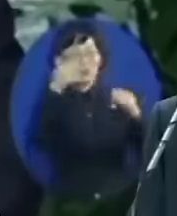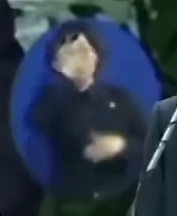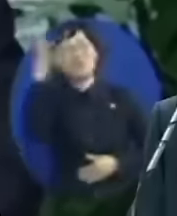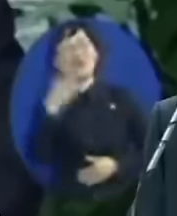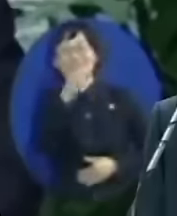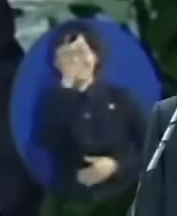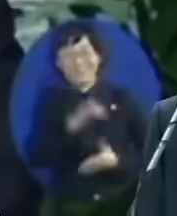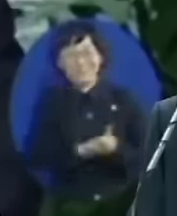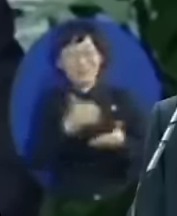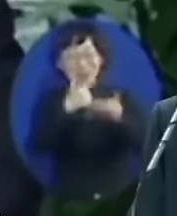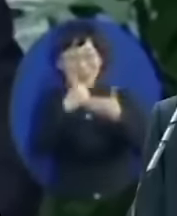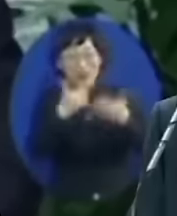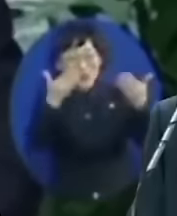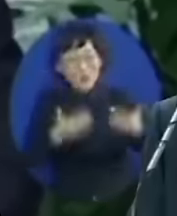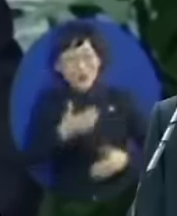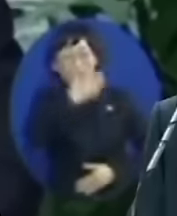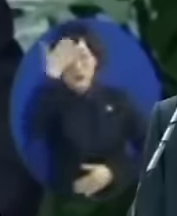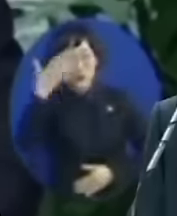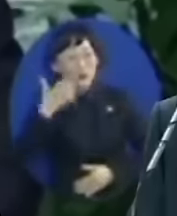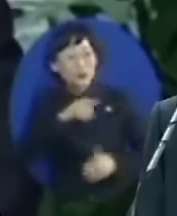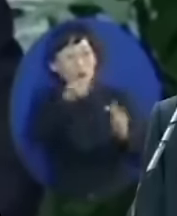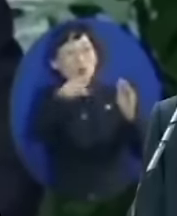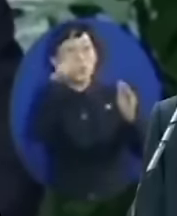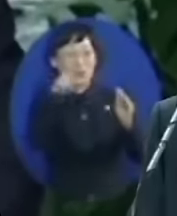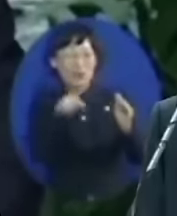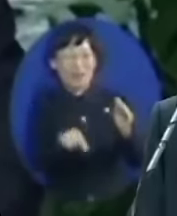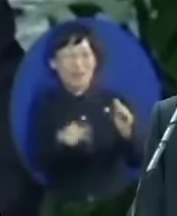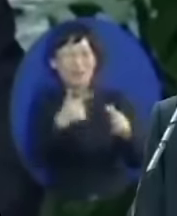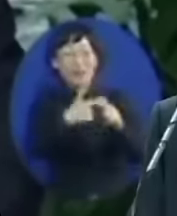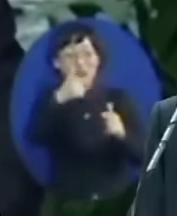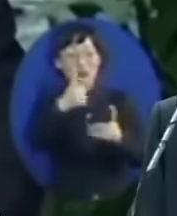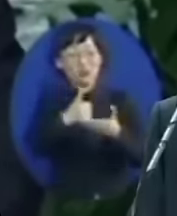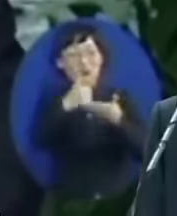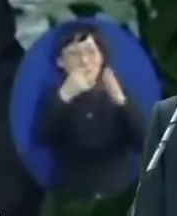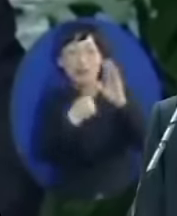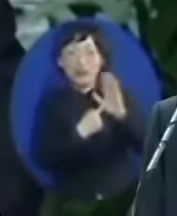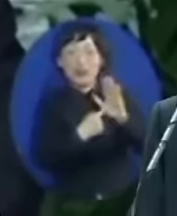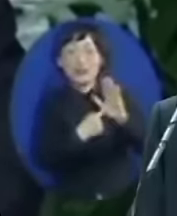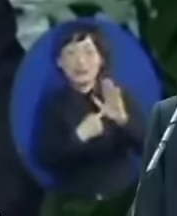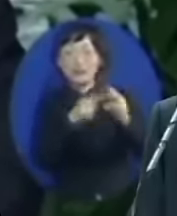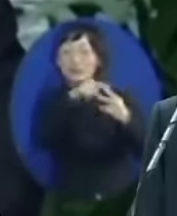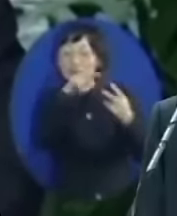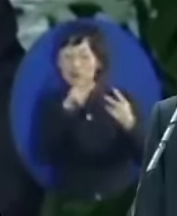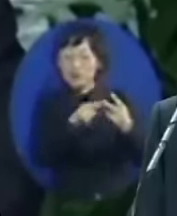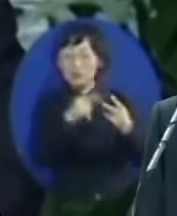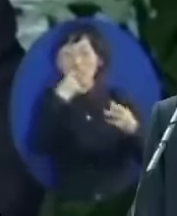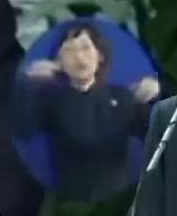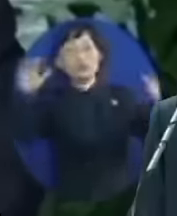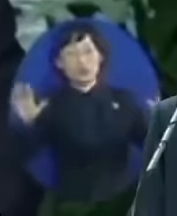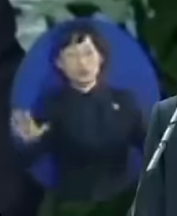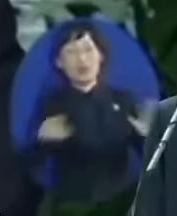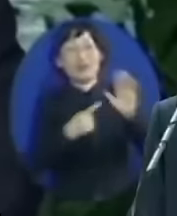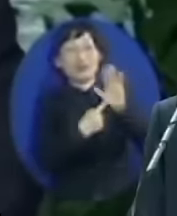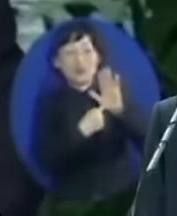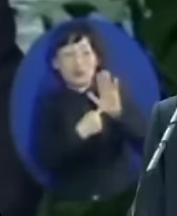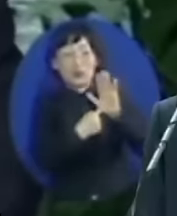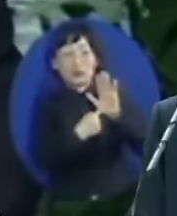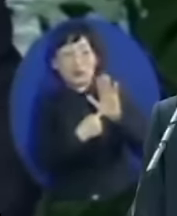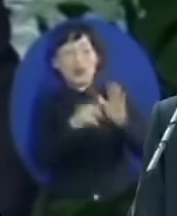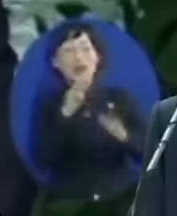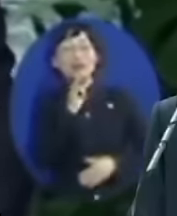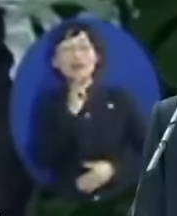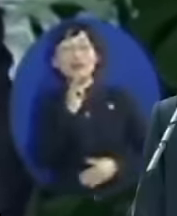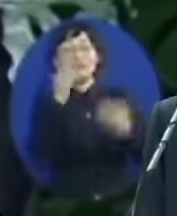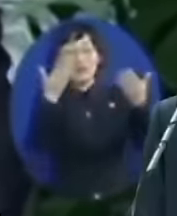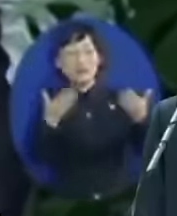주님이 우리에게 주시는 꿈은 꿈에 예수님이 나타나시든지 천사가 나타나서 계시를 할